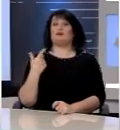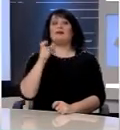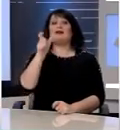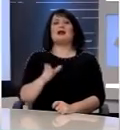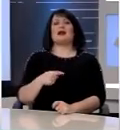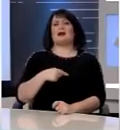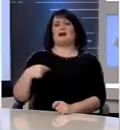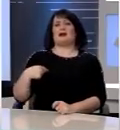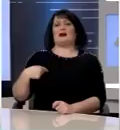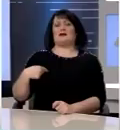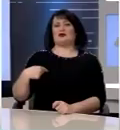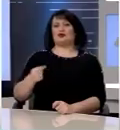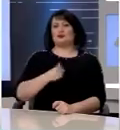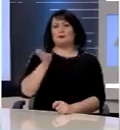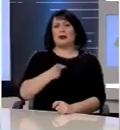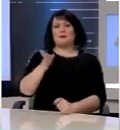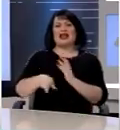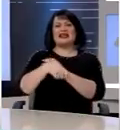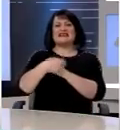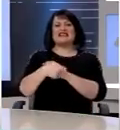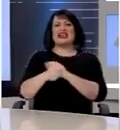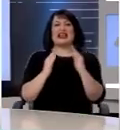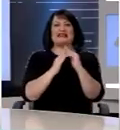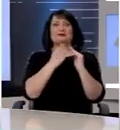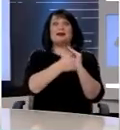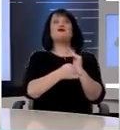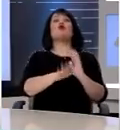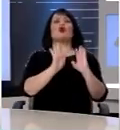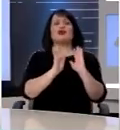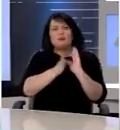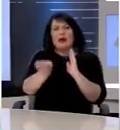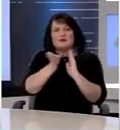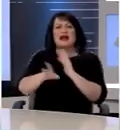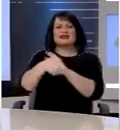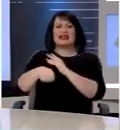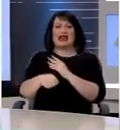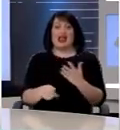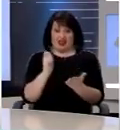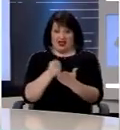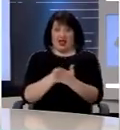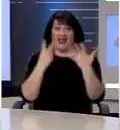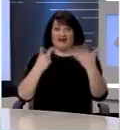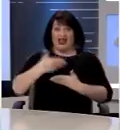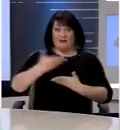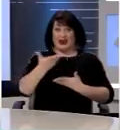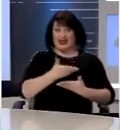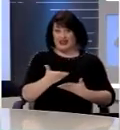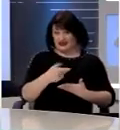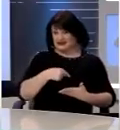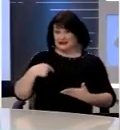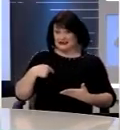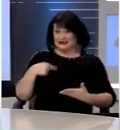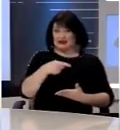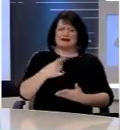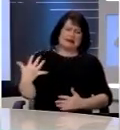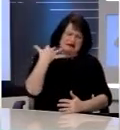διάστημα περνάει πιο συχνά το κατόφλι του εισαγγελέα από την πόρτα του σπιτιού του και έχει αγοράσει 7 εφημερίδες και οι 7 εφημερίδες λισομανούν